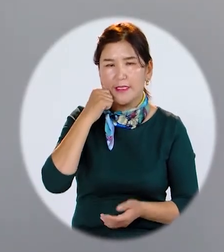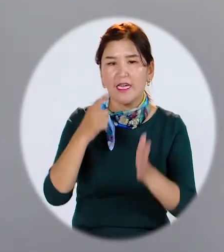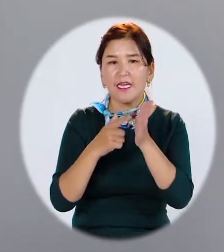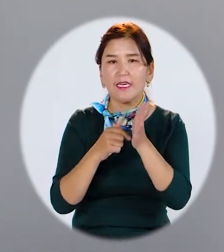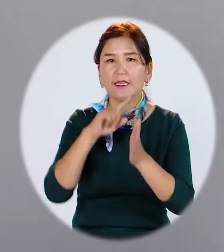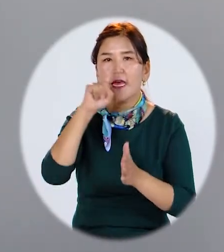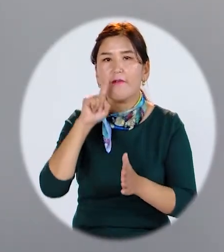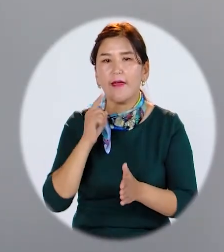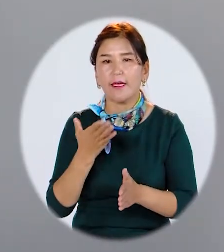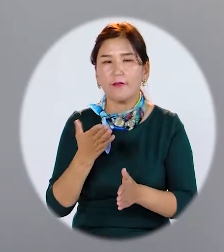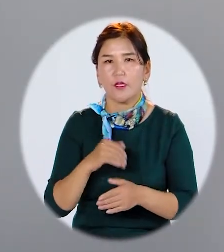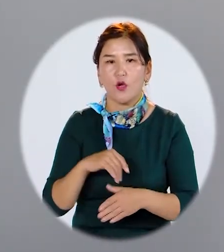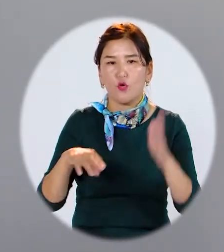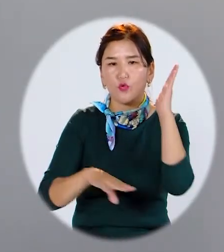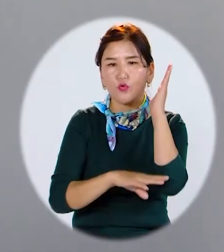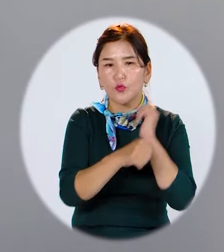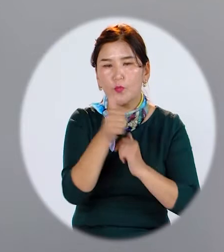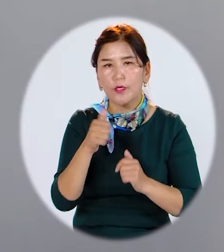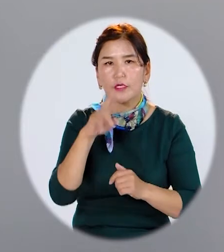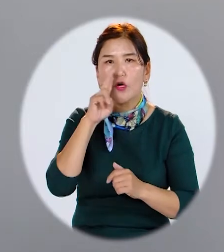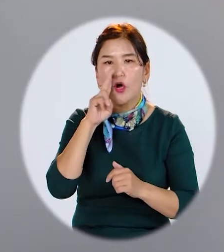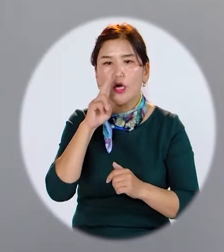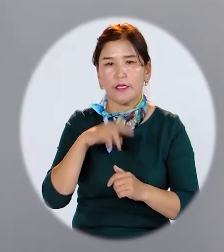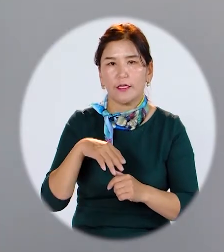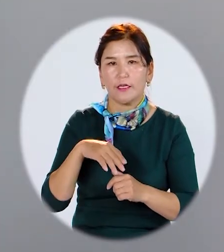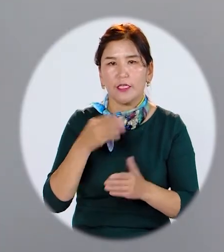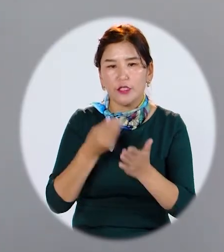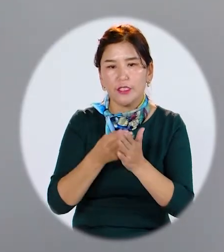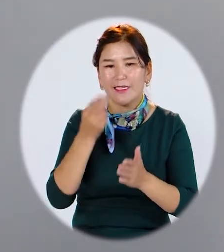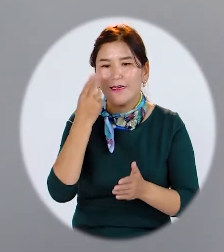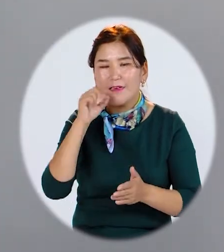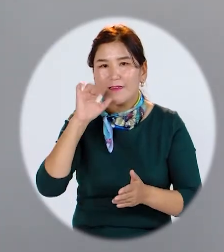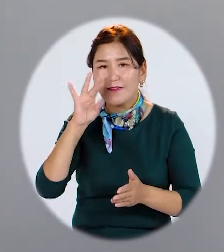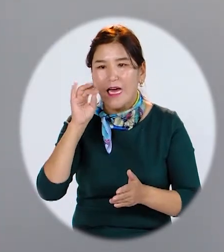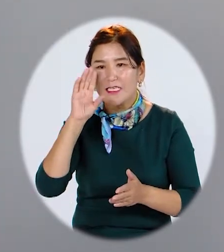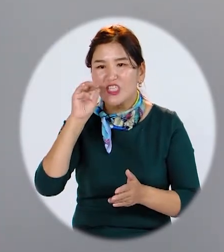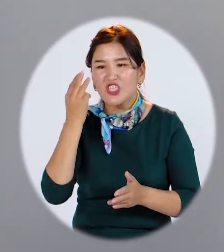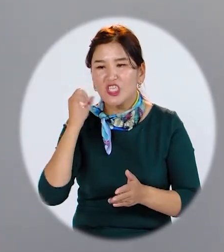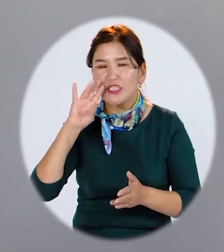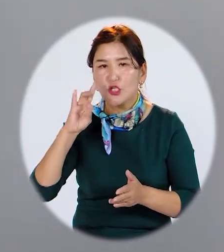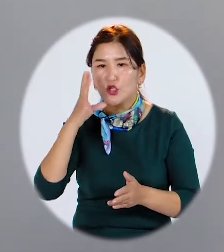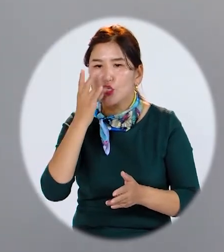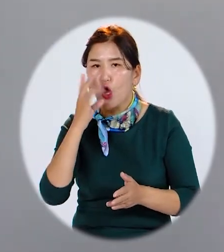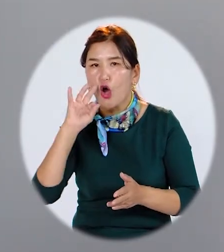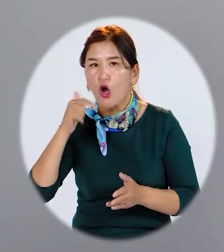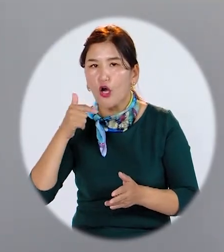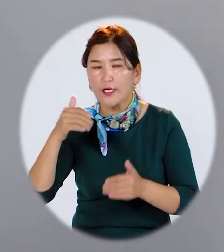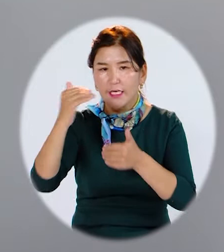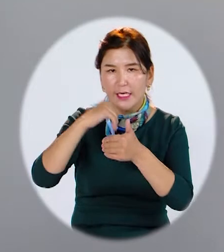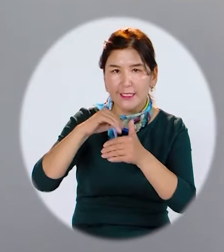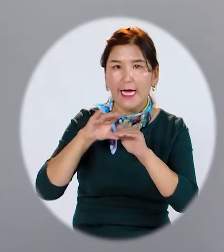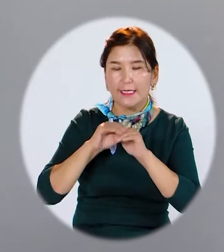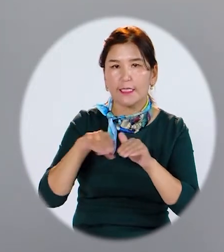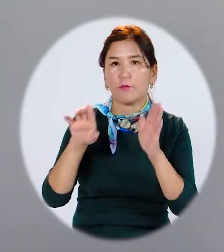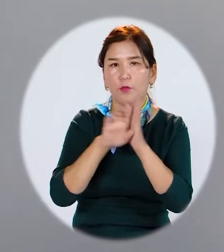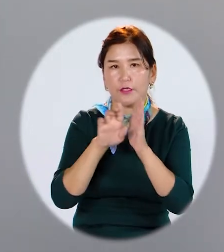гэвэл өдөр тутам хэрэглэдэг хүнсний бүтээгдэхүүн түүнчлэн даршилсан ногоо жимсэж хийж хадгалж олно. Яагаад гэвэл энэ сав нь